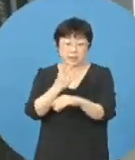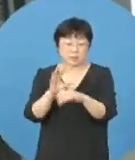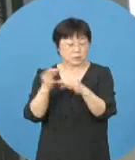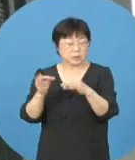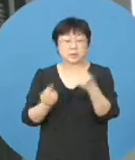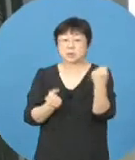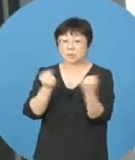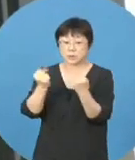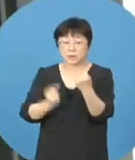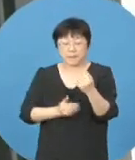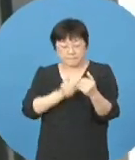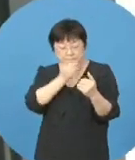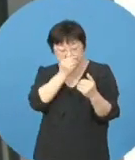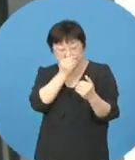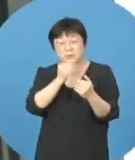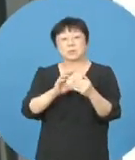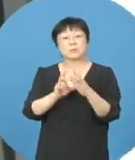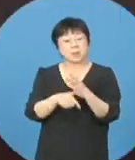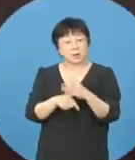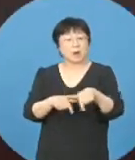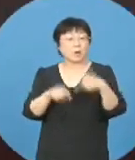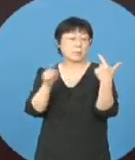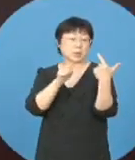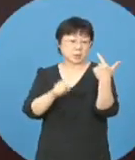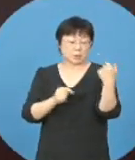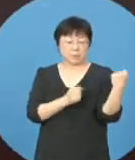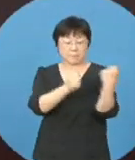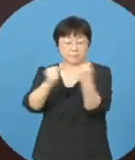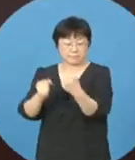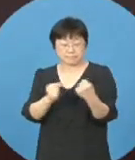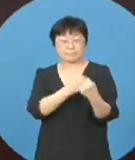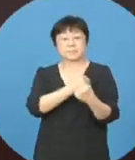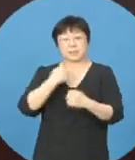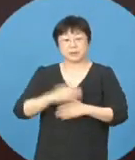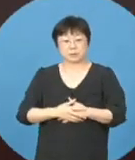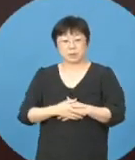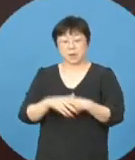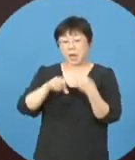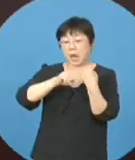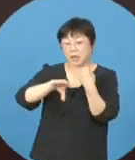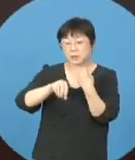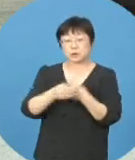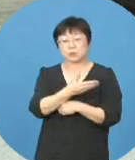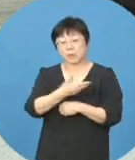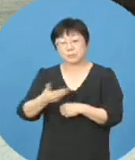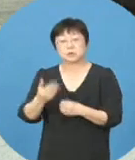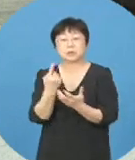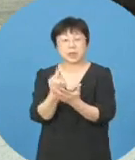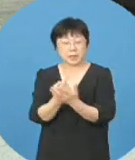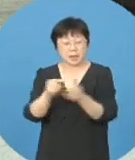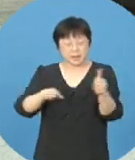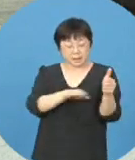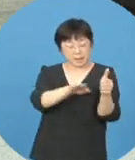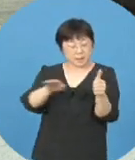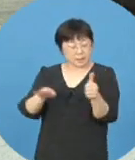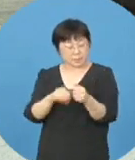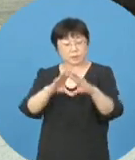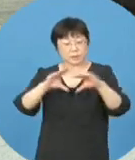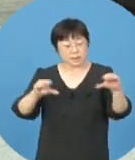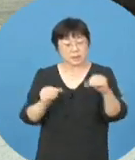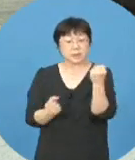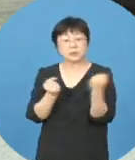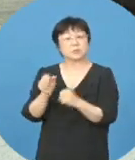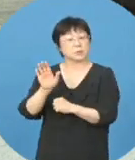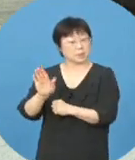車は満充填でおよそ600キロ走ることができる上、排出するのは水だけで環境に優しい車です。